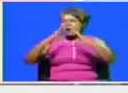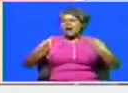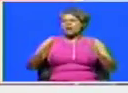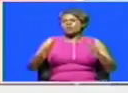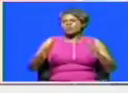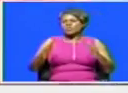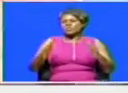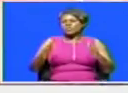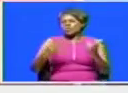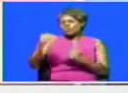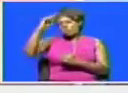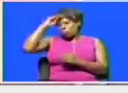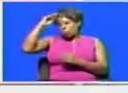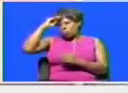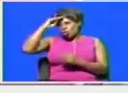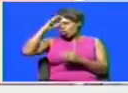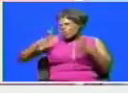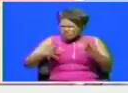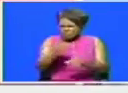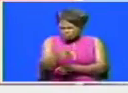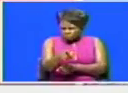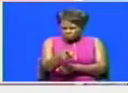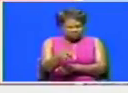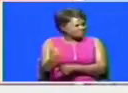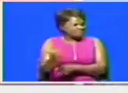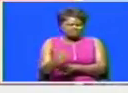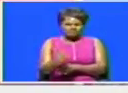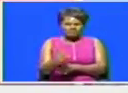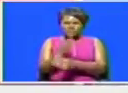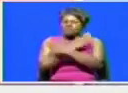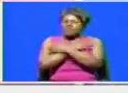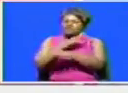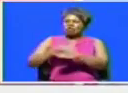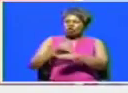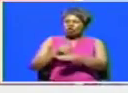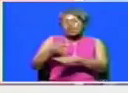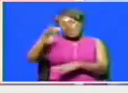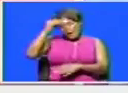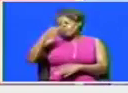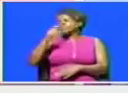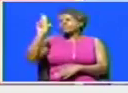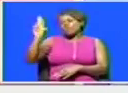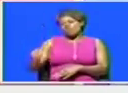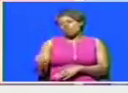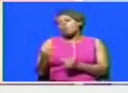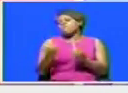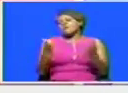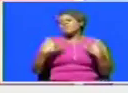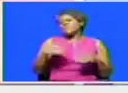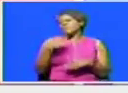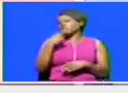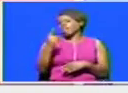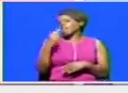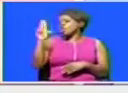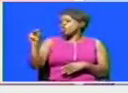mlango ya bar, mwenyewe umetoka kwa nyumba. Kuna mtu amekwambia toka kwa nyumba uje. Ukichwa na marafiki, learn kusema no. Watu wengi wanajua wajui kusema no. Rafiki anakupigia